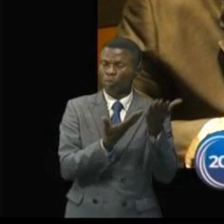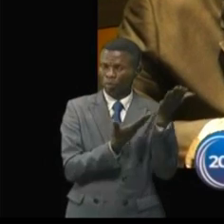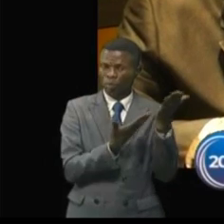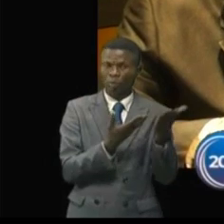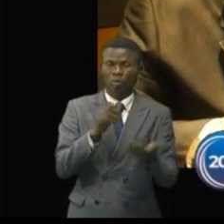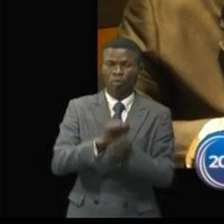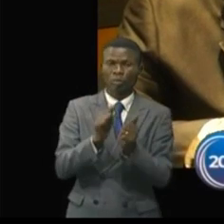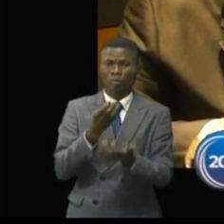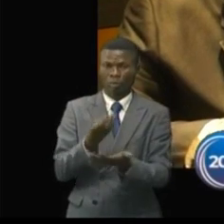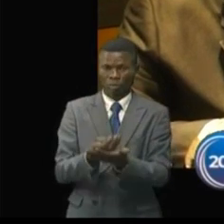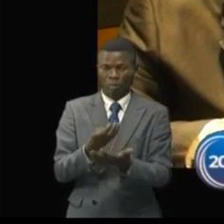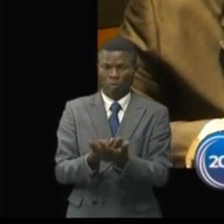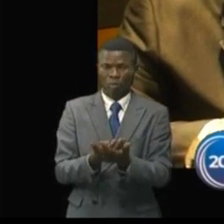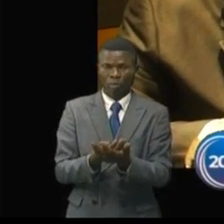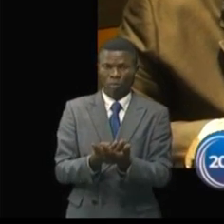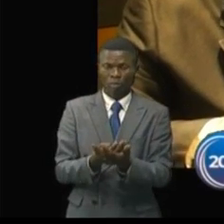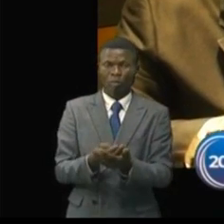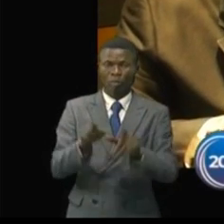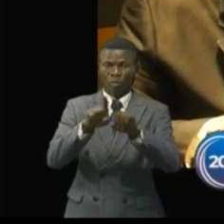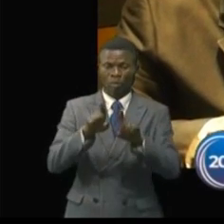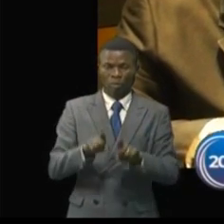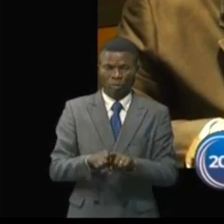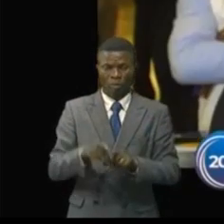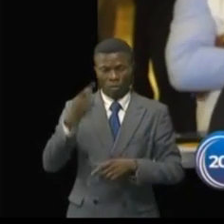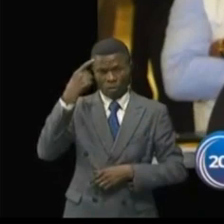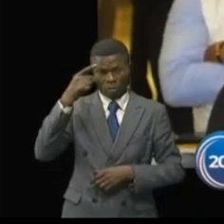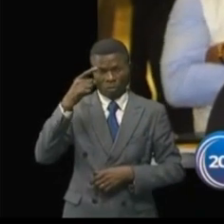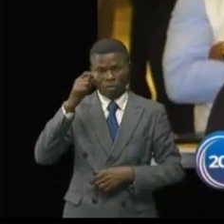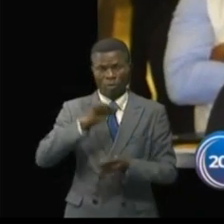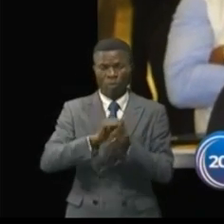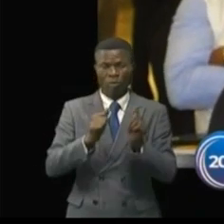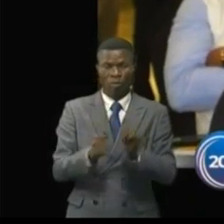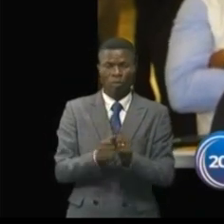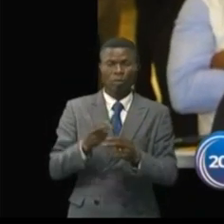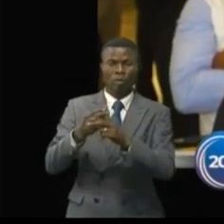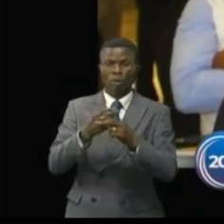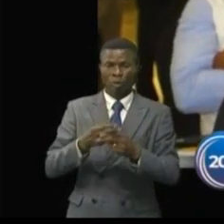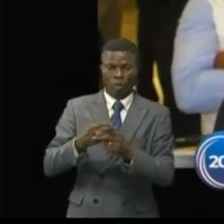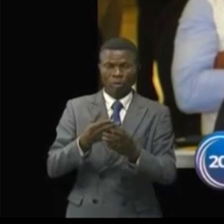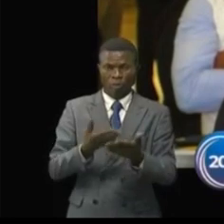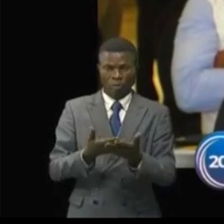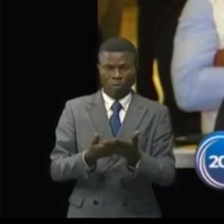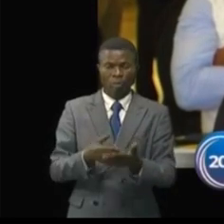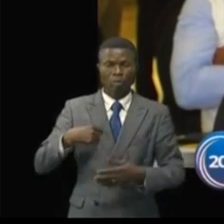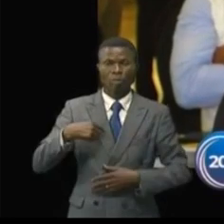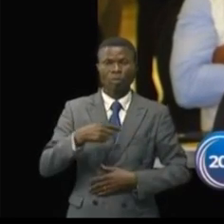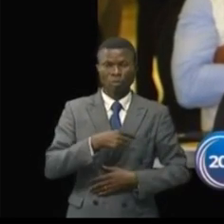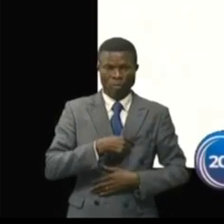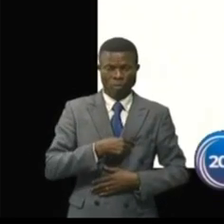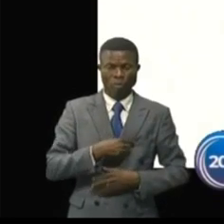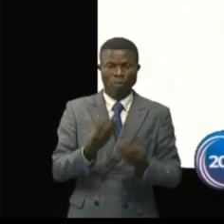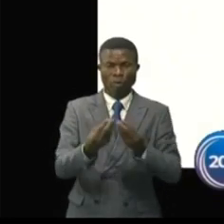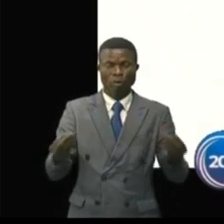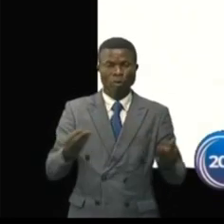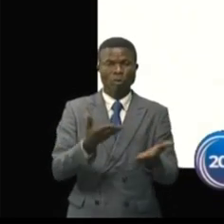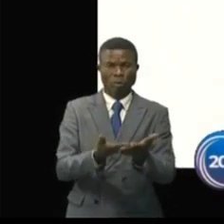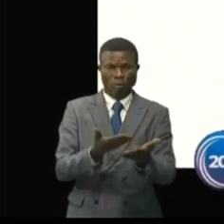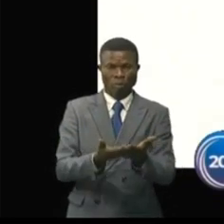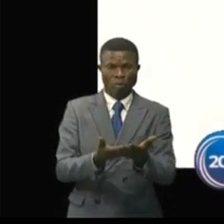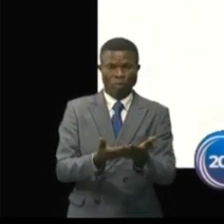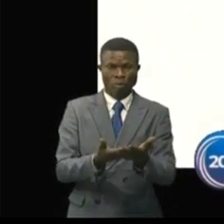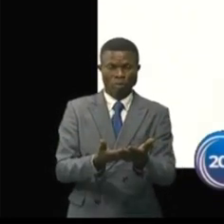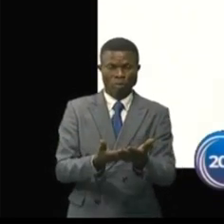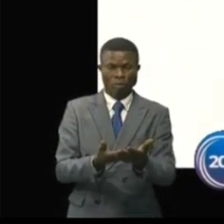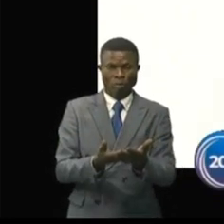processus budgétaire, mais aussi sur le contrôle. Et là, nous avons un résultat qui met le